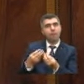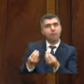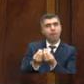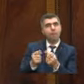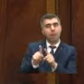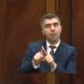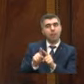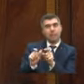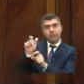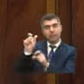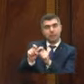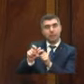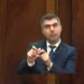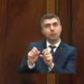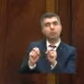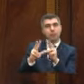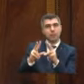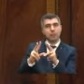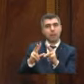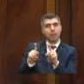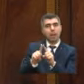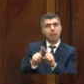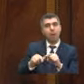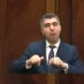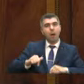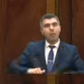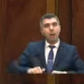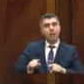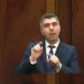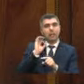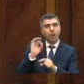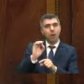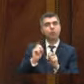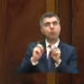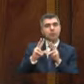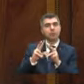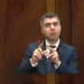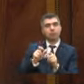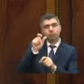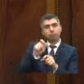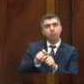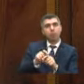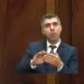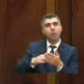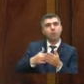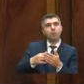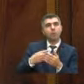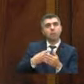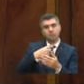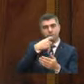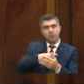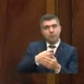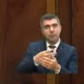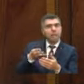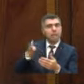اقتنحتهم اللي ماشي في هذيك القطاعات اللي هي من الاختصاص ديال جلالة الملك، أنا شخصيا اقترحتهم، وأنا كنهضر هنا والناس اللي